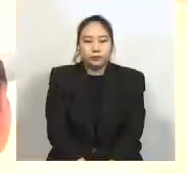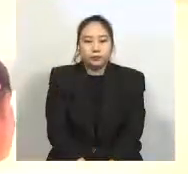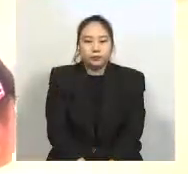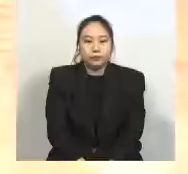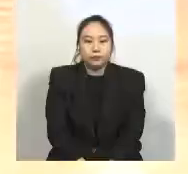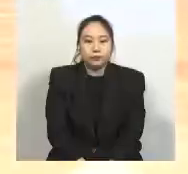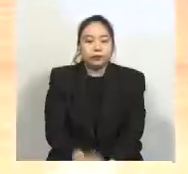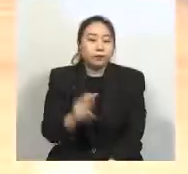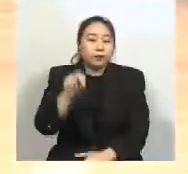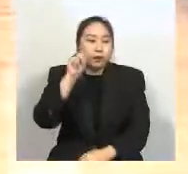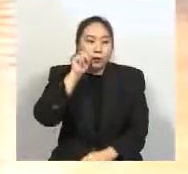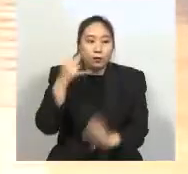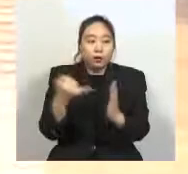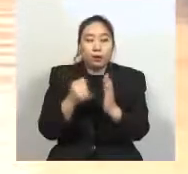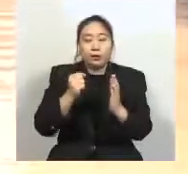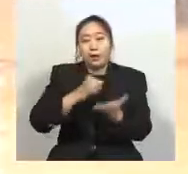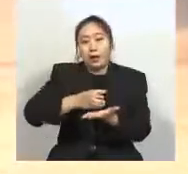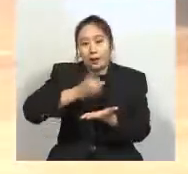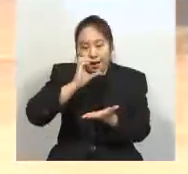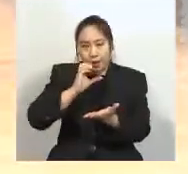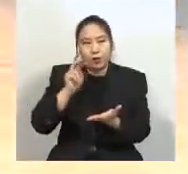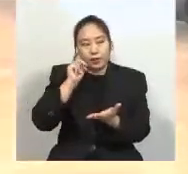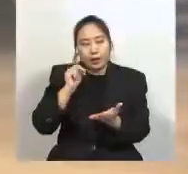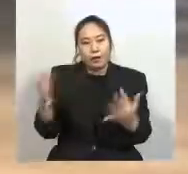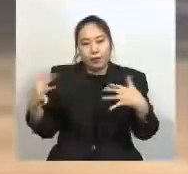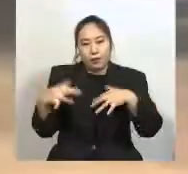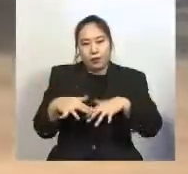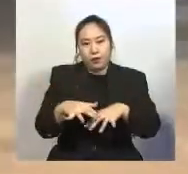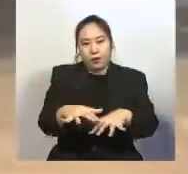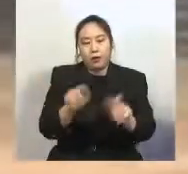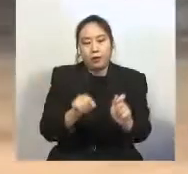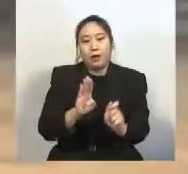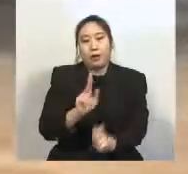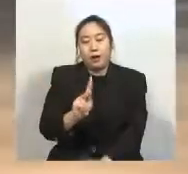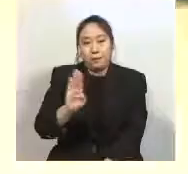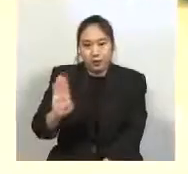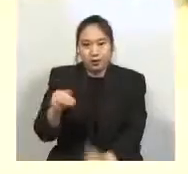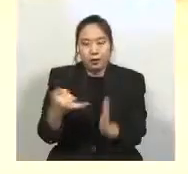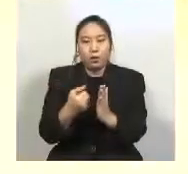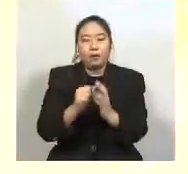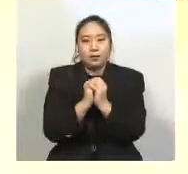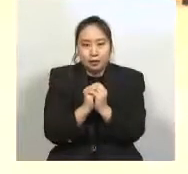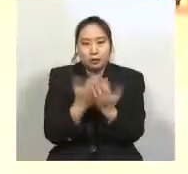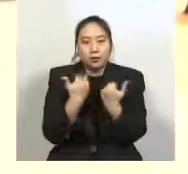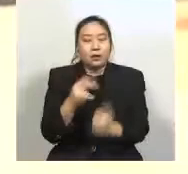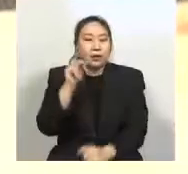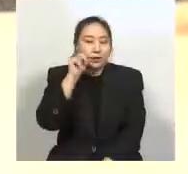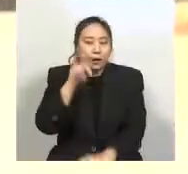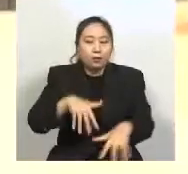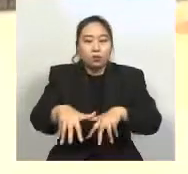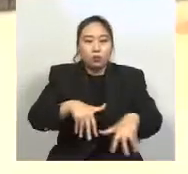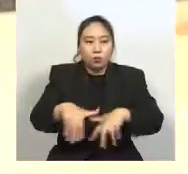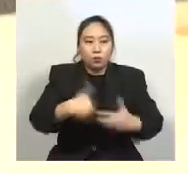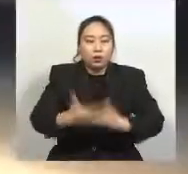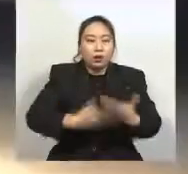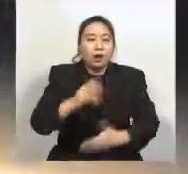ส่วนน้ำจากจังหวัดสระแก้วก็ไหลลงมาสมทบในพื้นที่อำเภอกบินบุรีจังหวัดปราจีนบุรีนะคะส่งผลให้ระดับน้ำในชุมชนตล